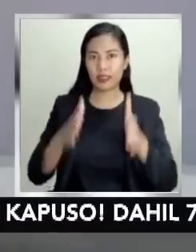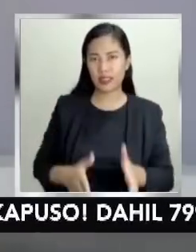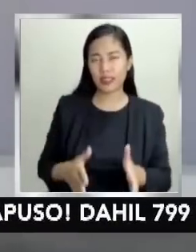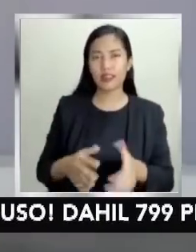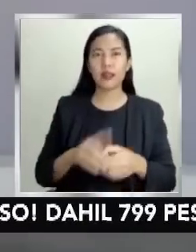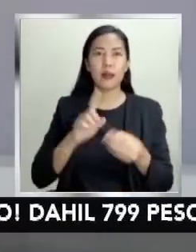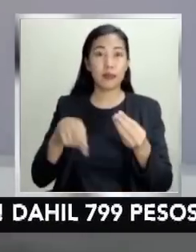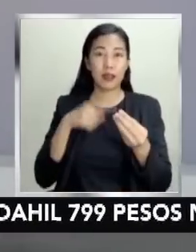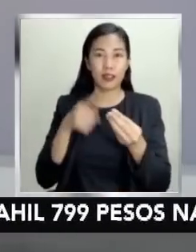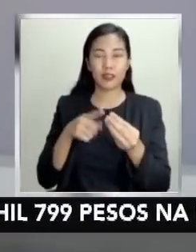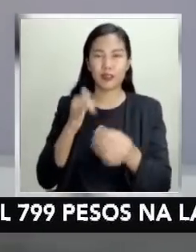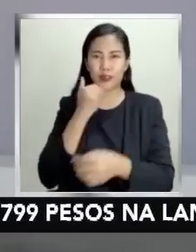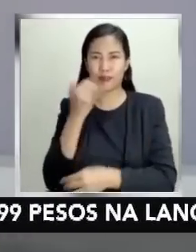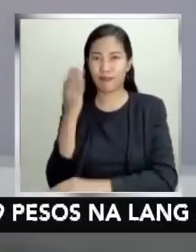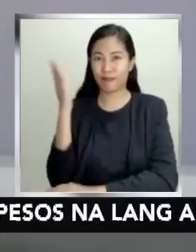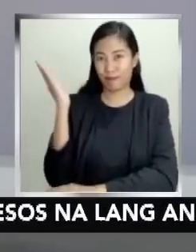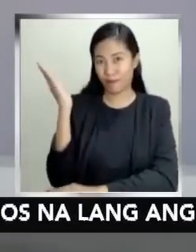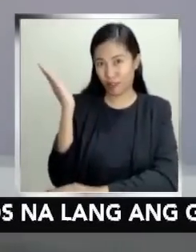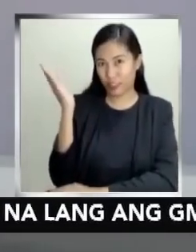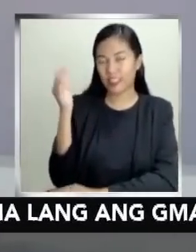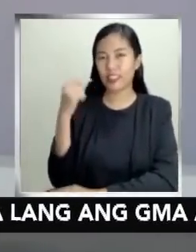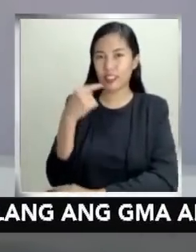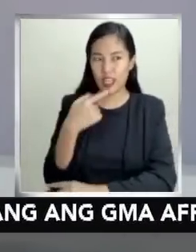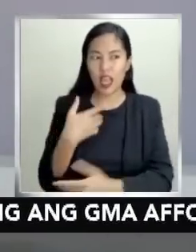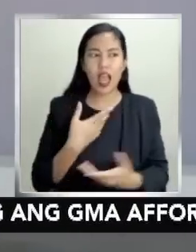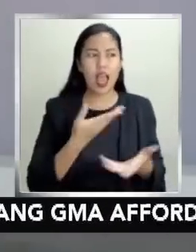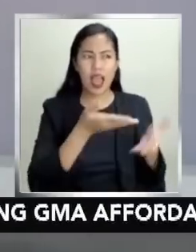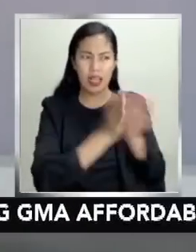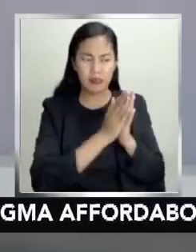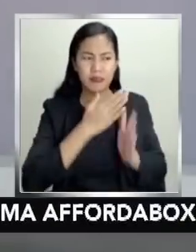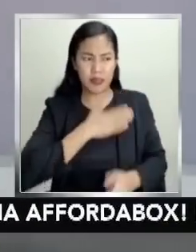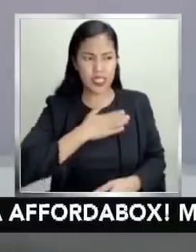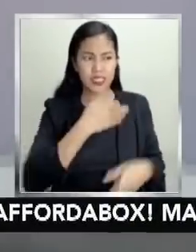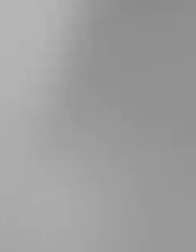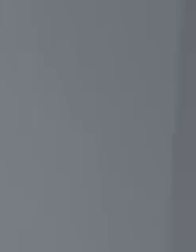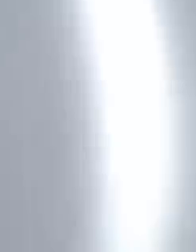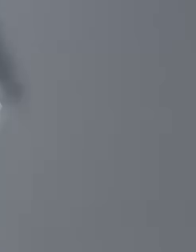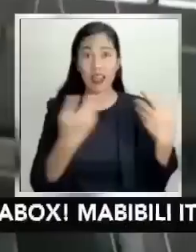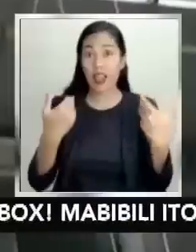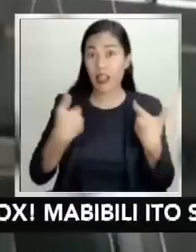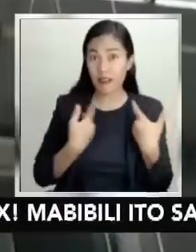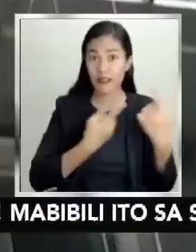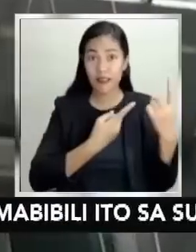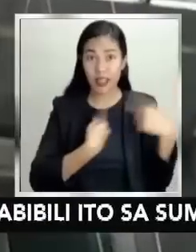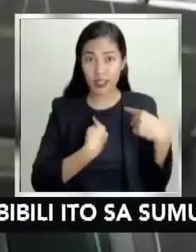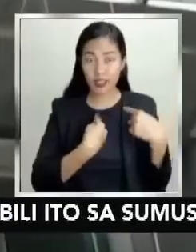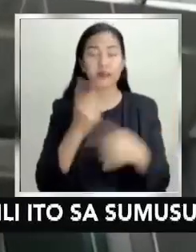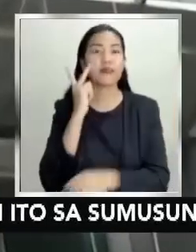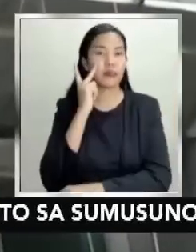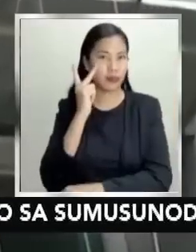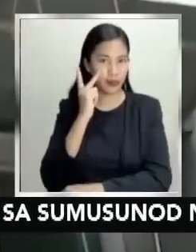Xilian. Sumagot kaya? Alamin sa pagtutok ni Maki Pulido.